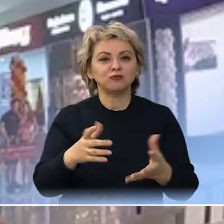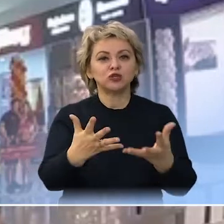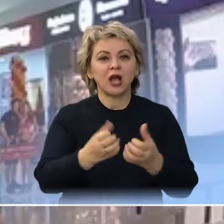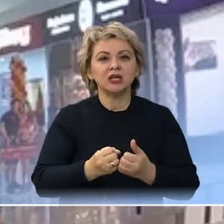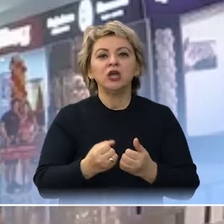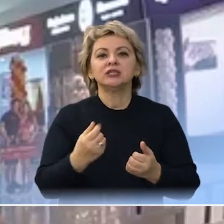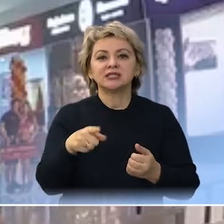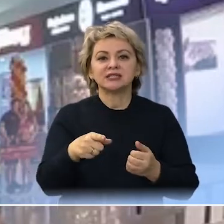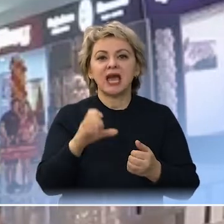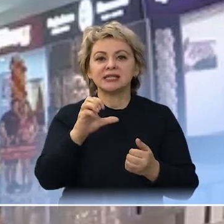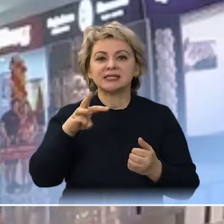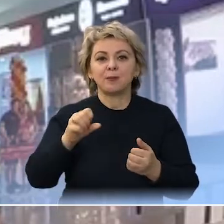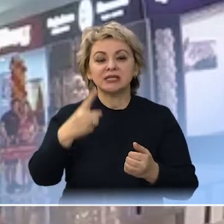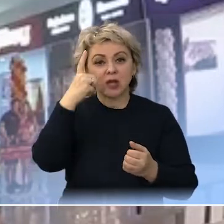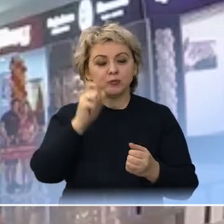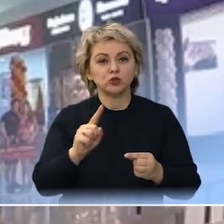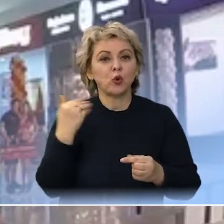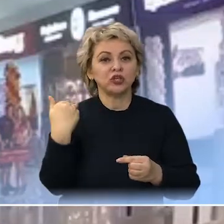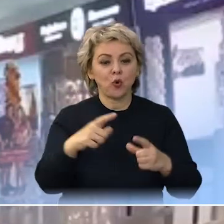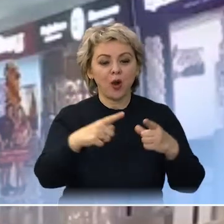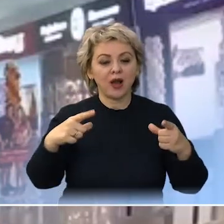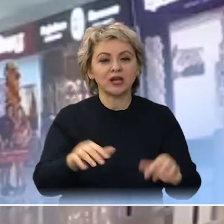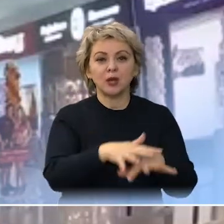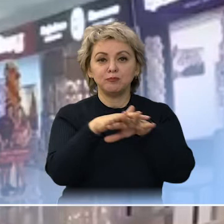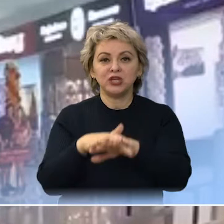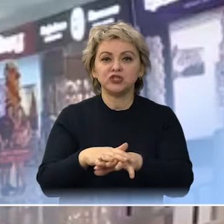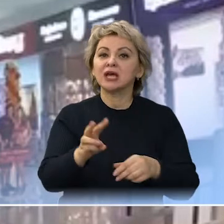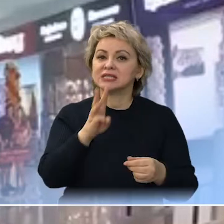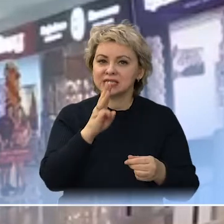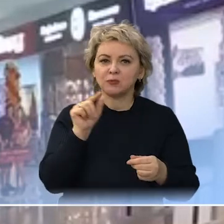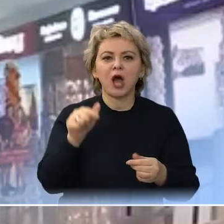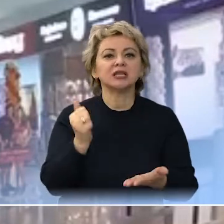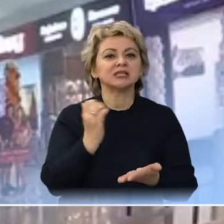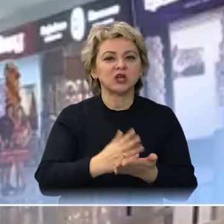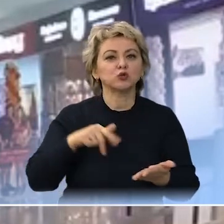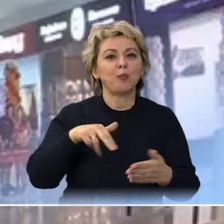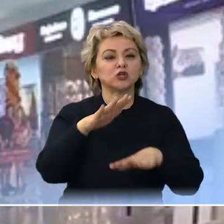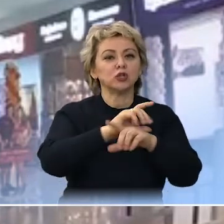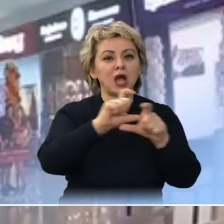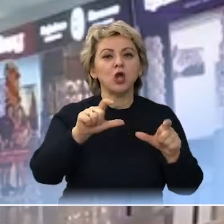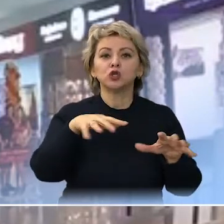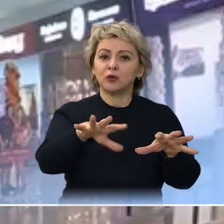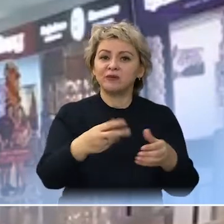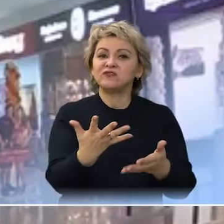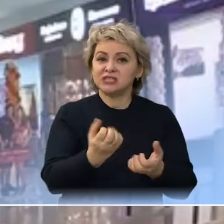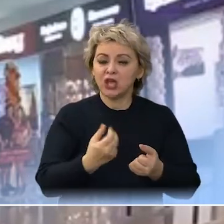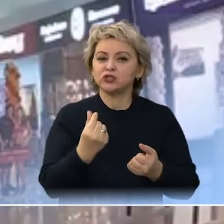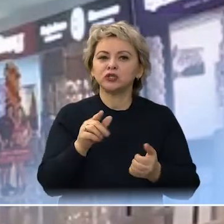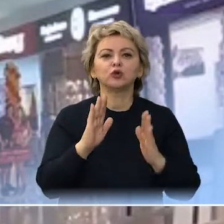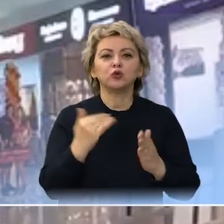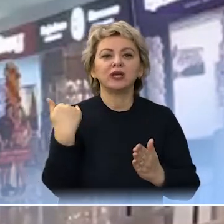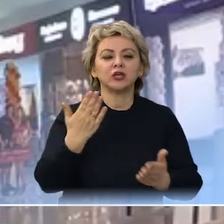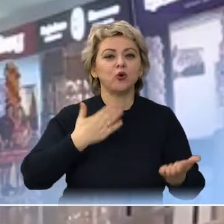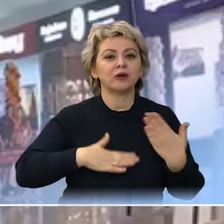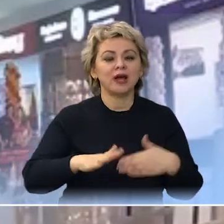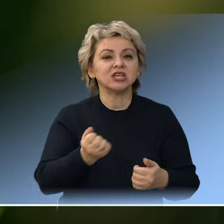получила долгожданное СМС-оповещение, что на ее карту перечислена зарплата, она тут же пошла в банк, чтобы снять наличные. Вот только ее